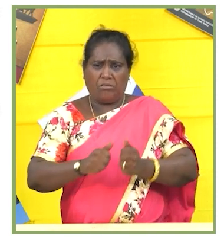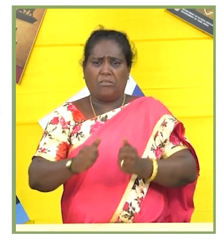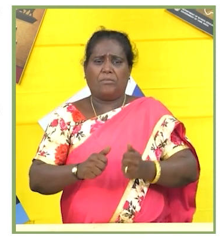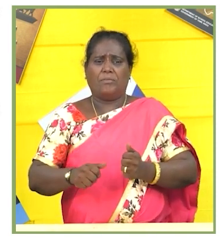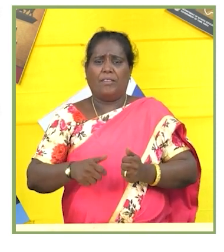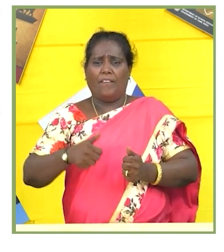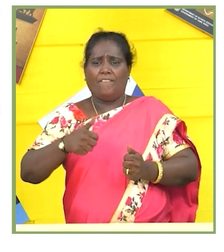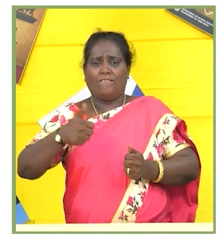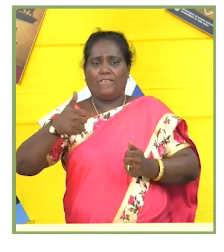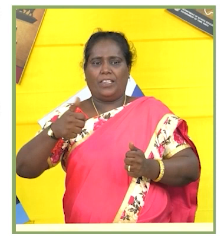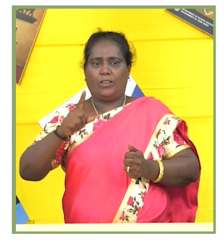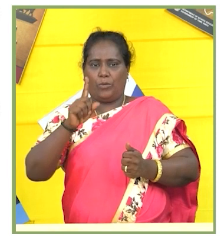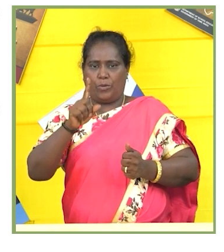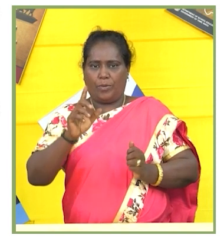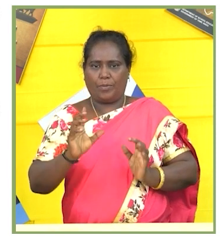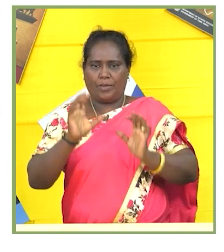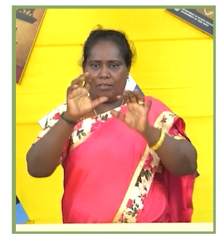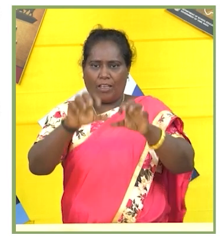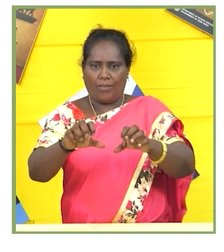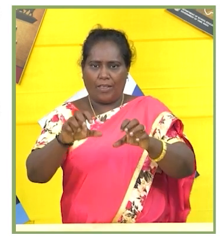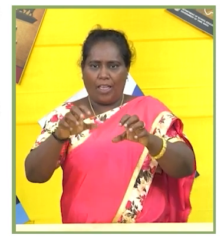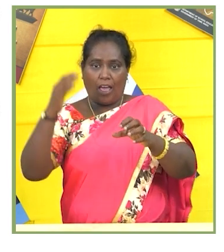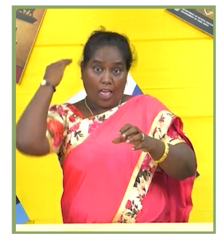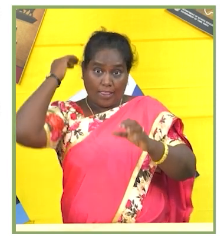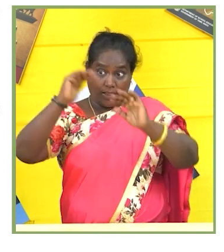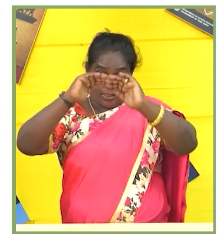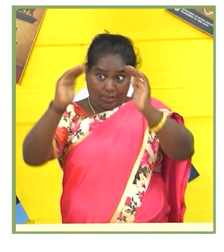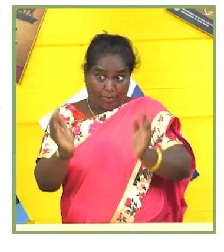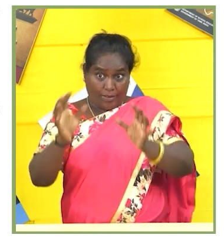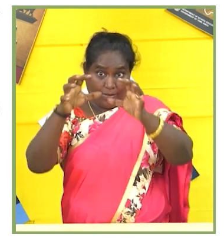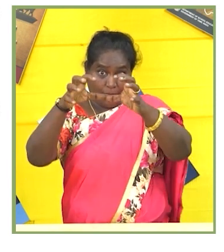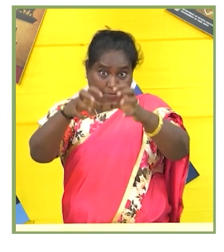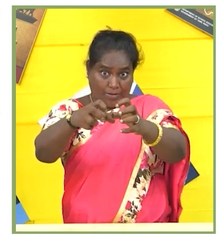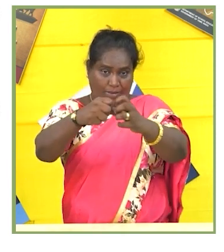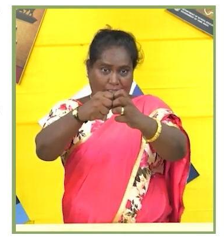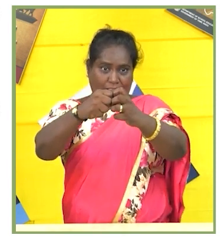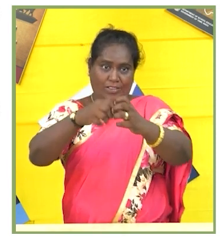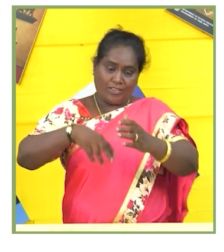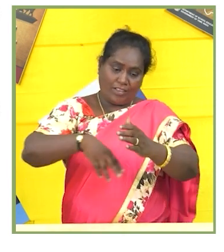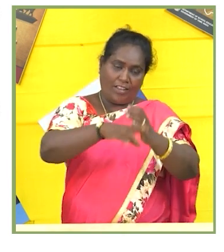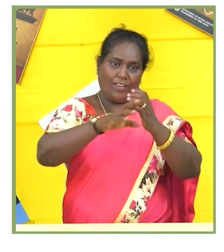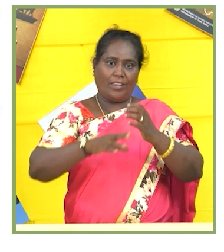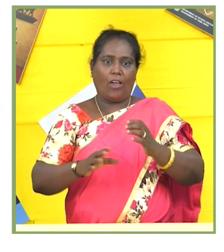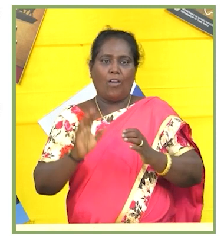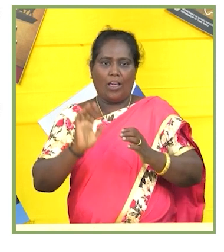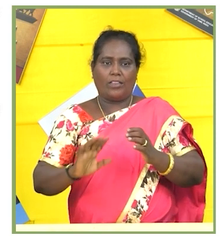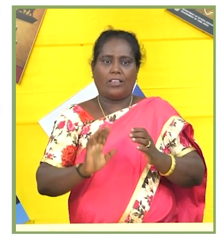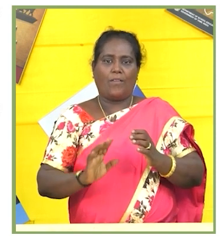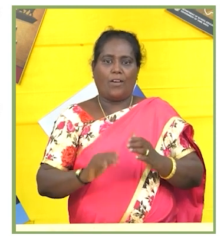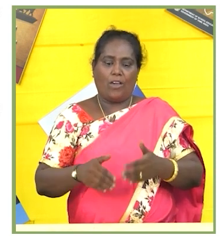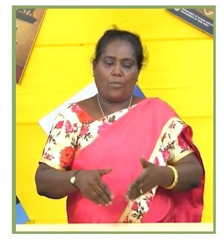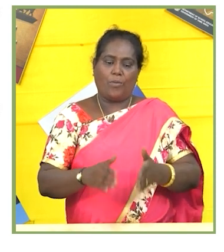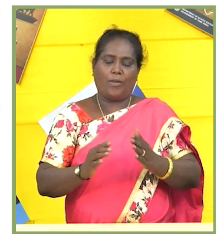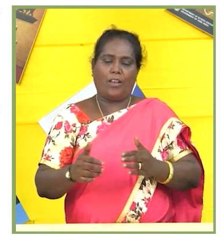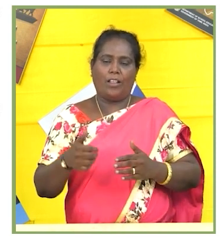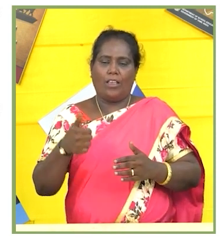விடப்படும். திறந்தவுடன் சீறிக்கொண்டு ஓடும் காளையை வீரர் ஒருவர் மட்டும் தாவி அதன் திமிழை பிடித்து